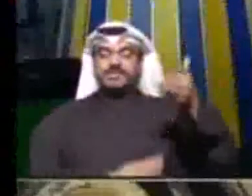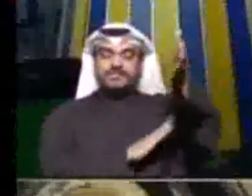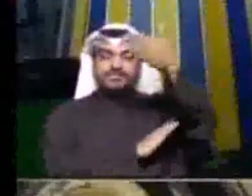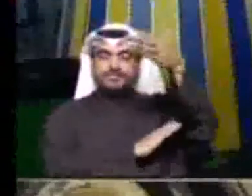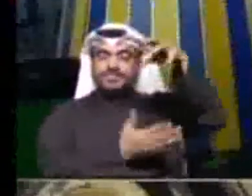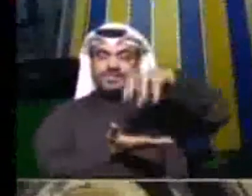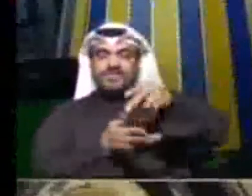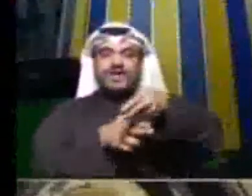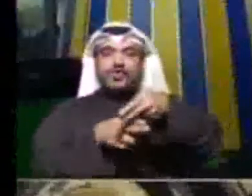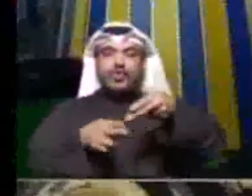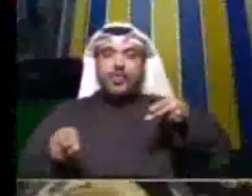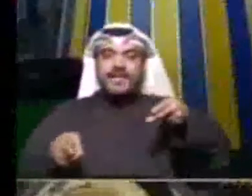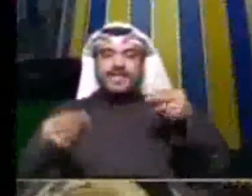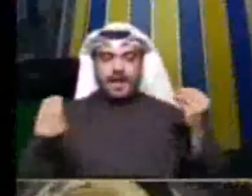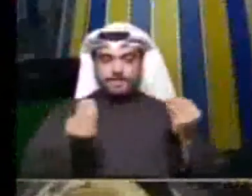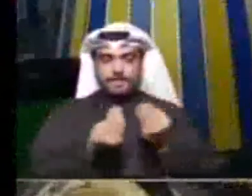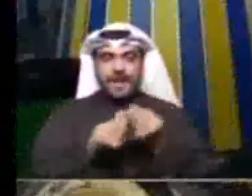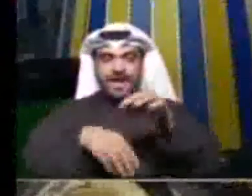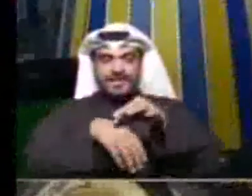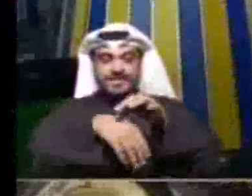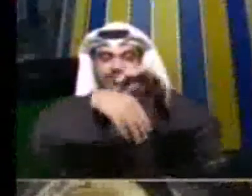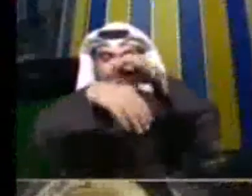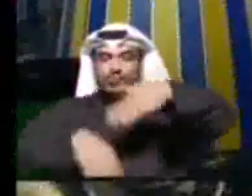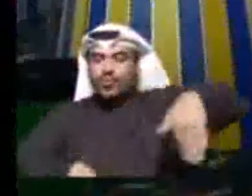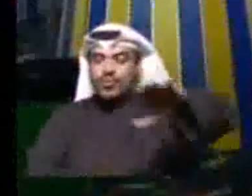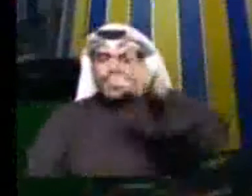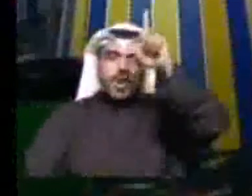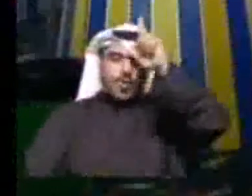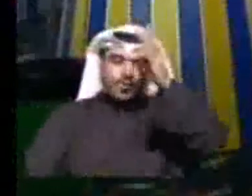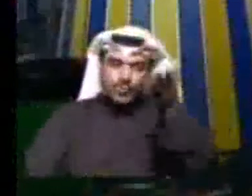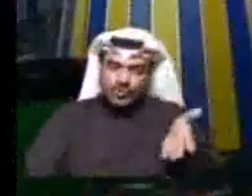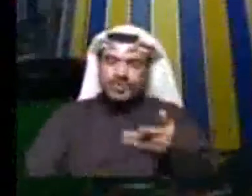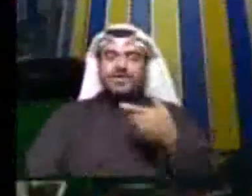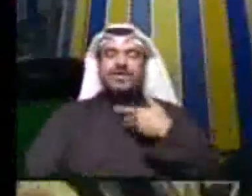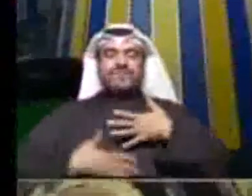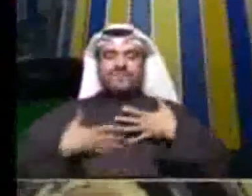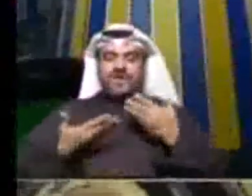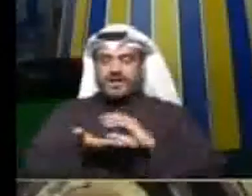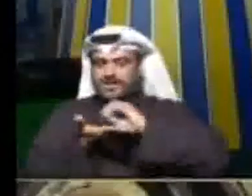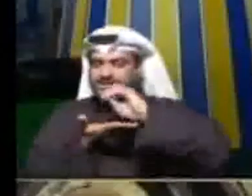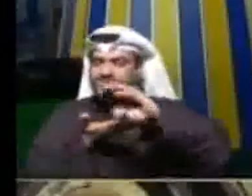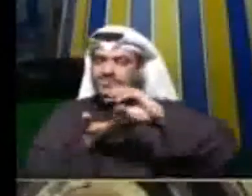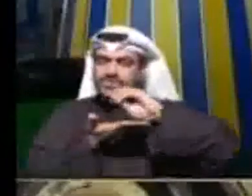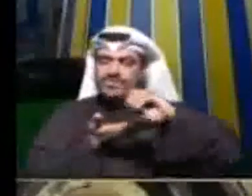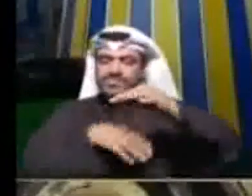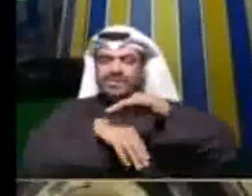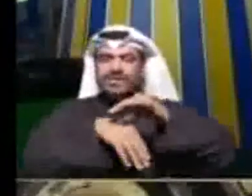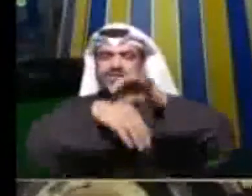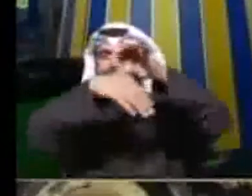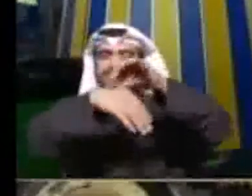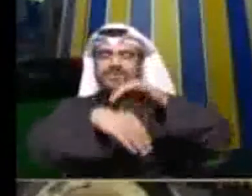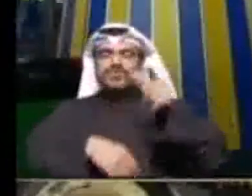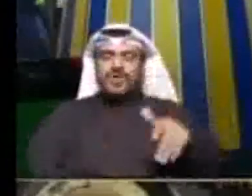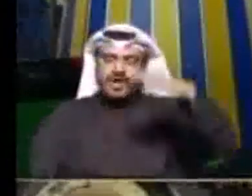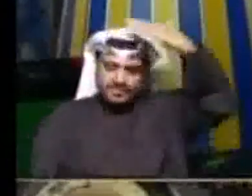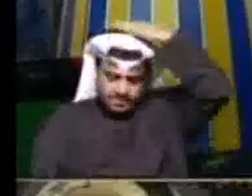الكويت مع الأخوان القائمين على هذا التنظيم الإنساني للأيتام،